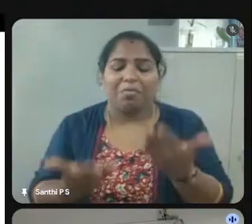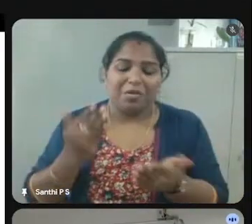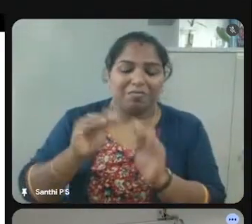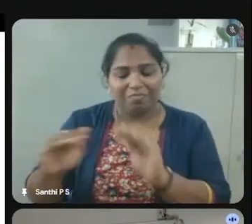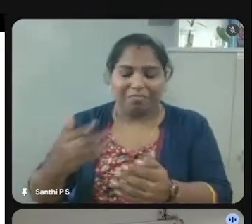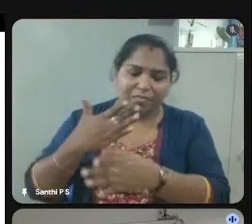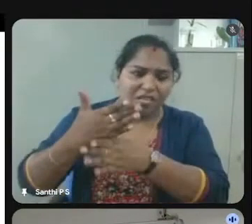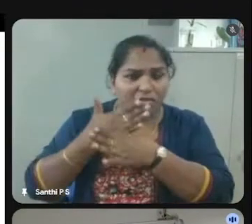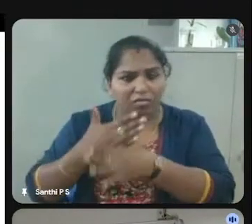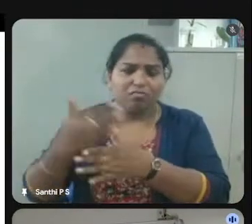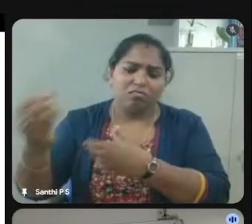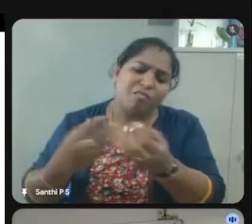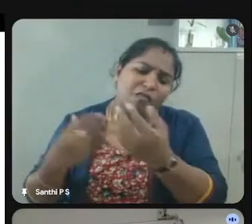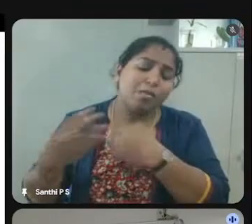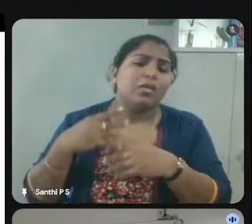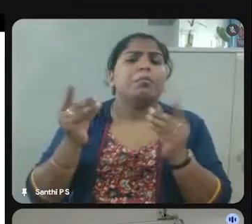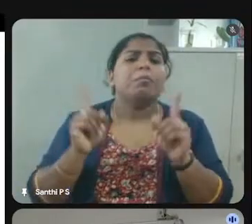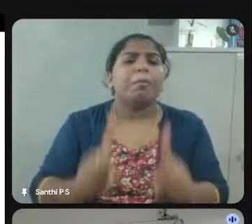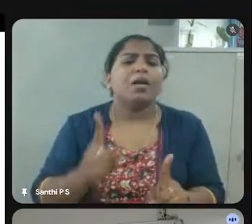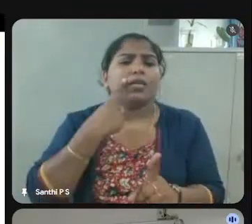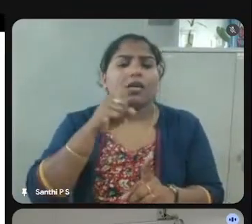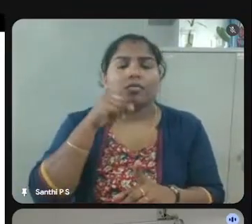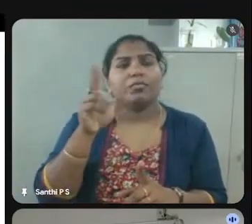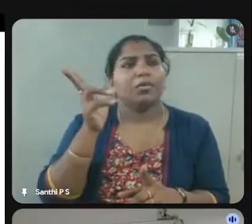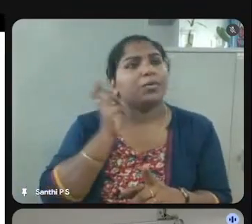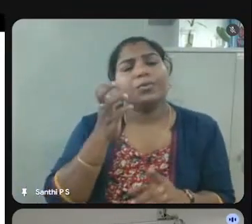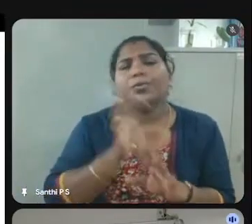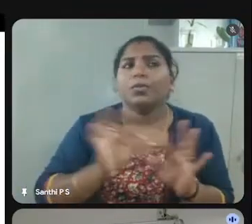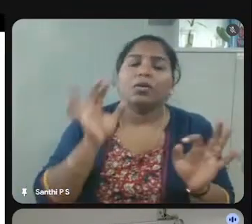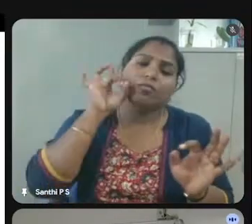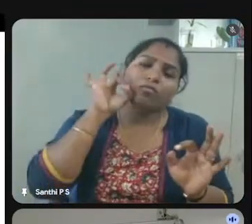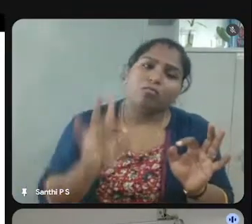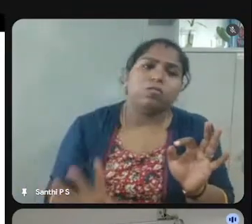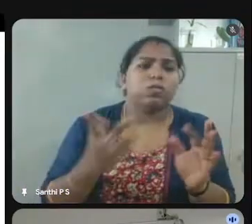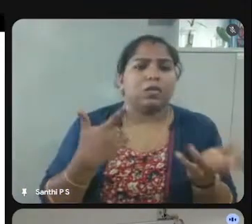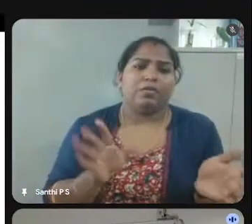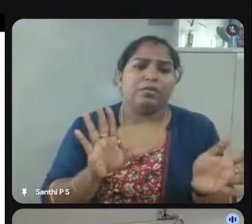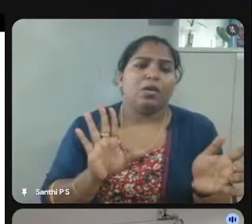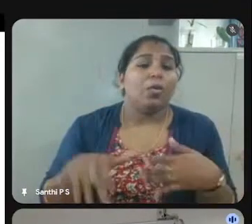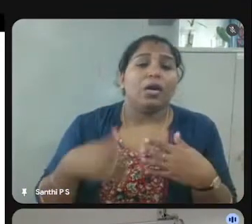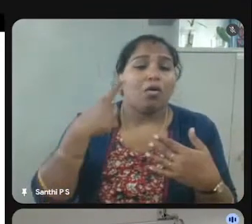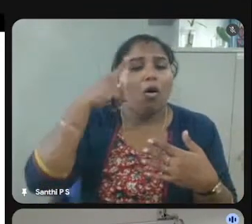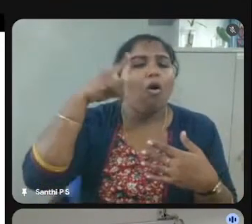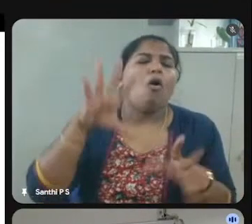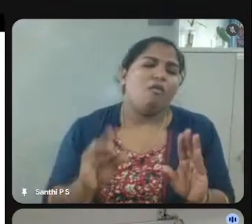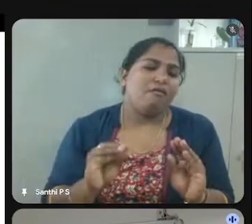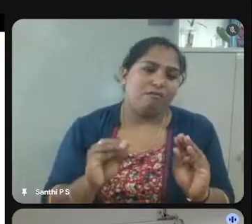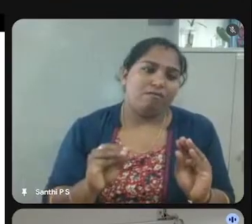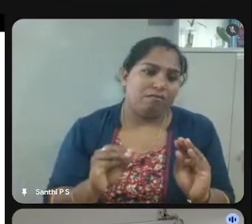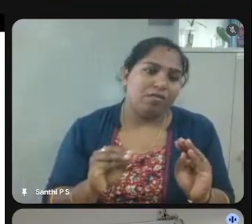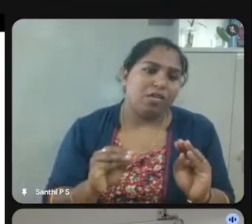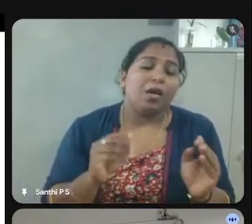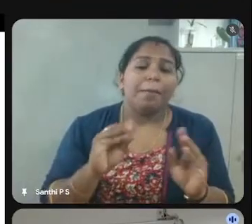പലതും നമ്മൾ കേൾക്കുന്ന കൂടി ഉണ്ടാവില്ല. കാര്യം പറയുന്ന സ്ഥലത്തായിരിക്കില്ല നമ്മുടെ മനസ്സ്. അതാണ് ഞാൻ മുന്നേ പറഞ്ഞത്, നമ്മൾ എവിടെയാണോ ഉള്ളത് അവിടെ നമ്മുടെ